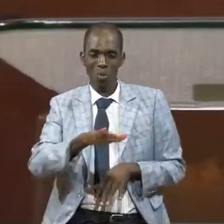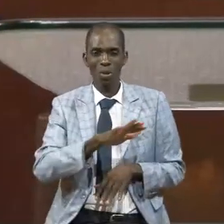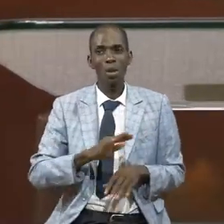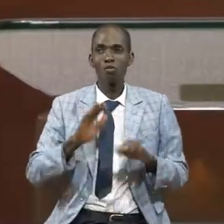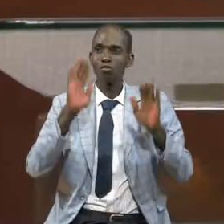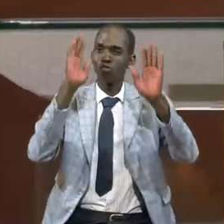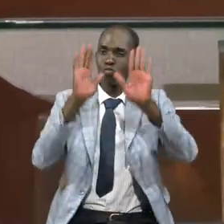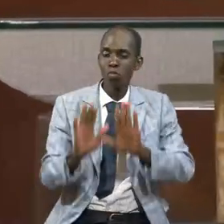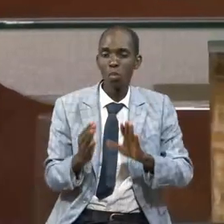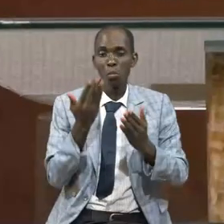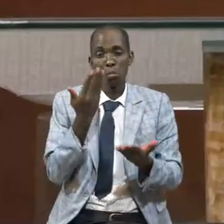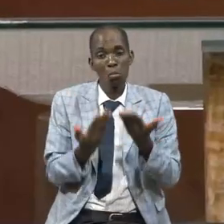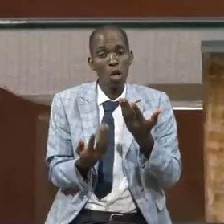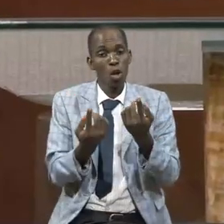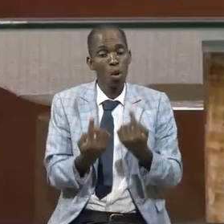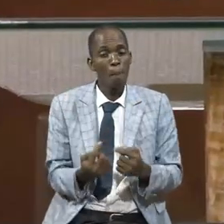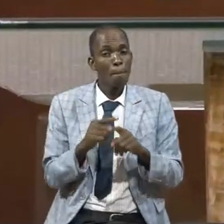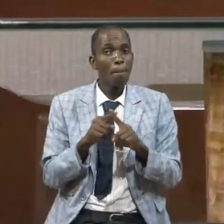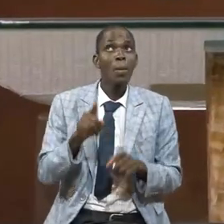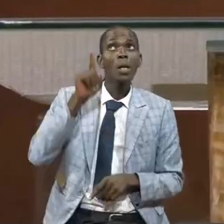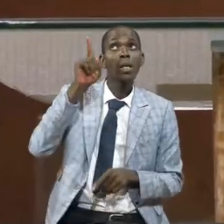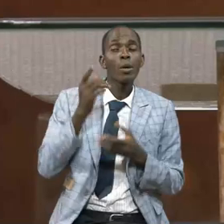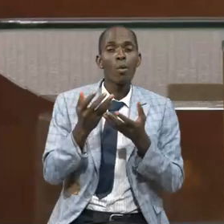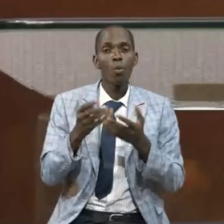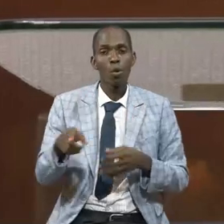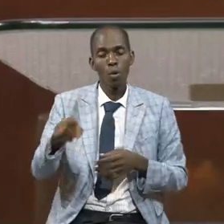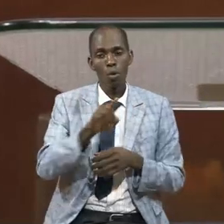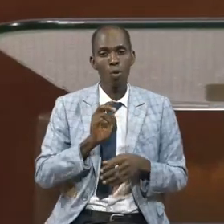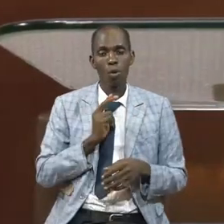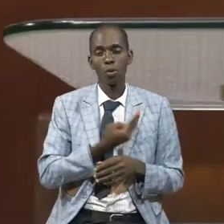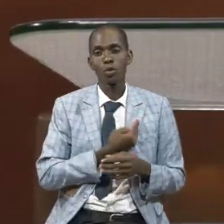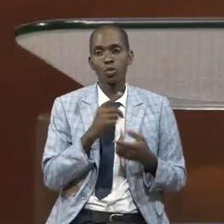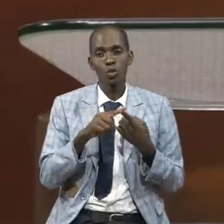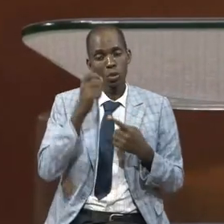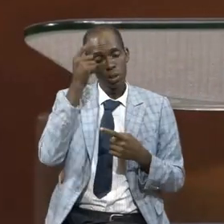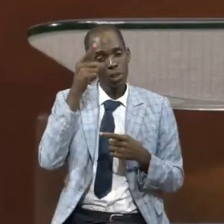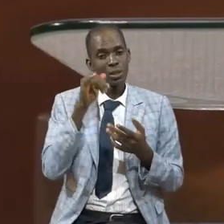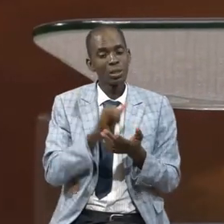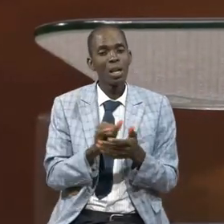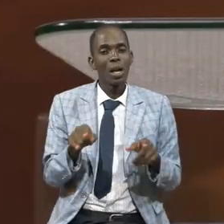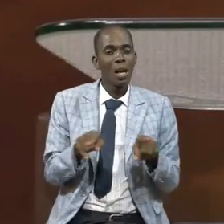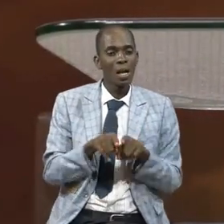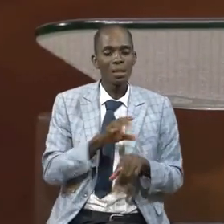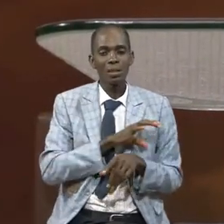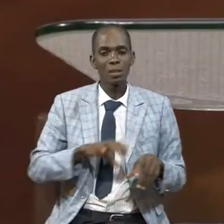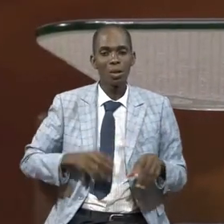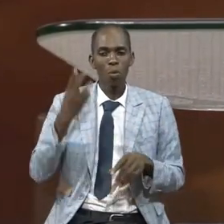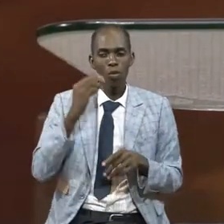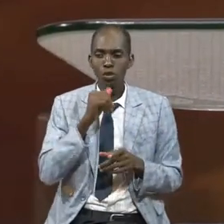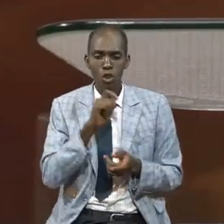locale peut venir. Mais il veut que nous comprenions que comme Christ était